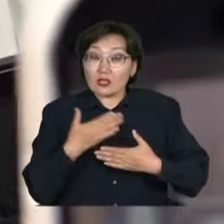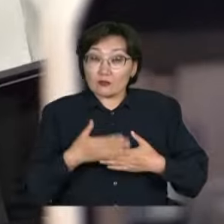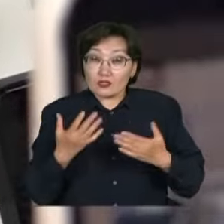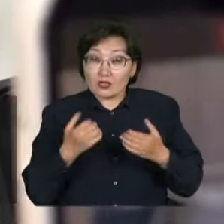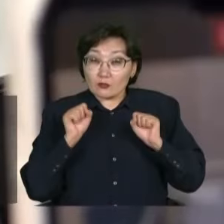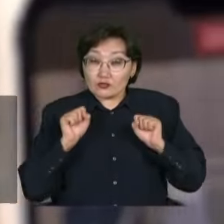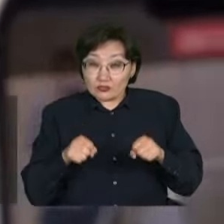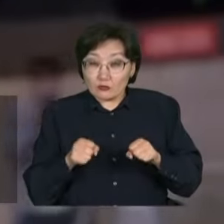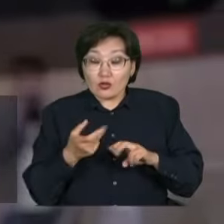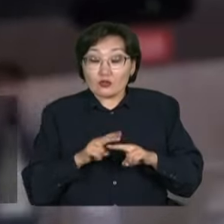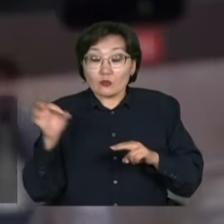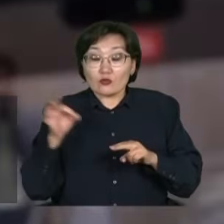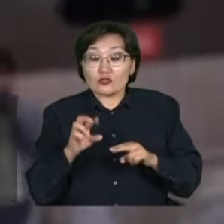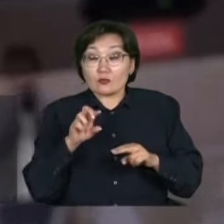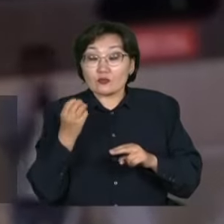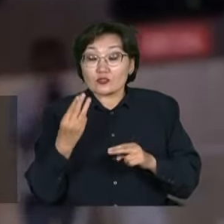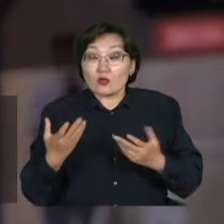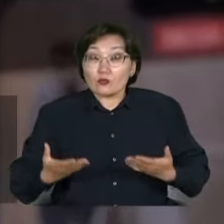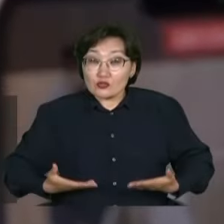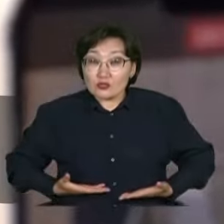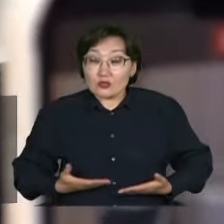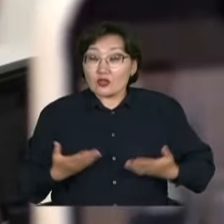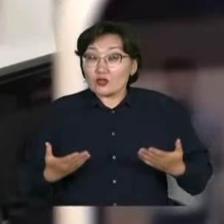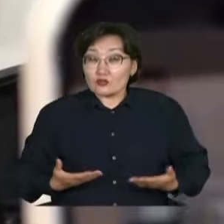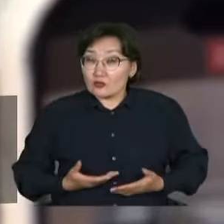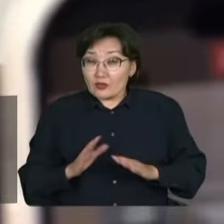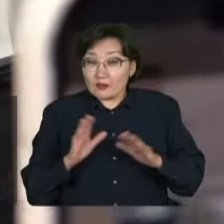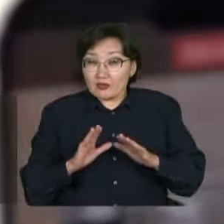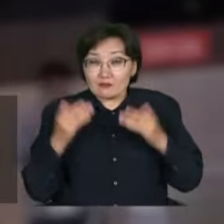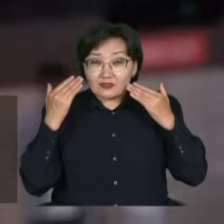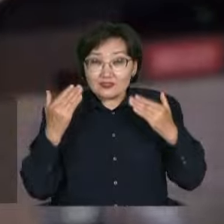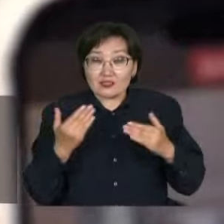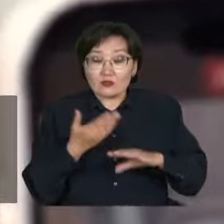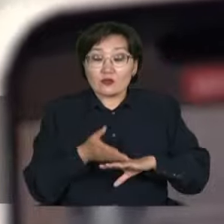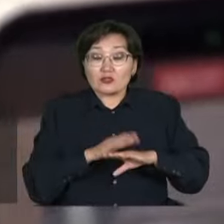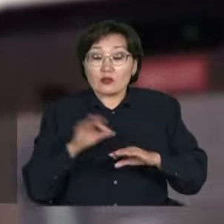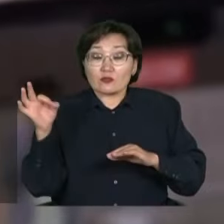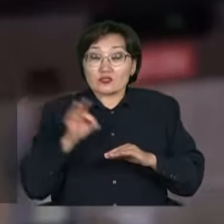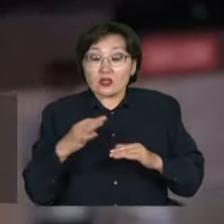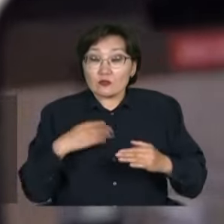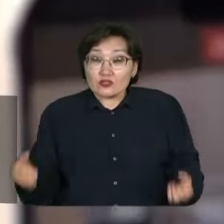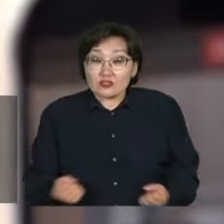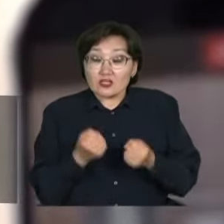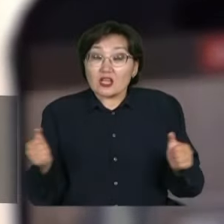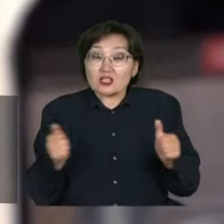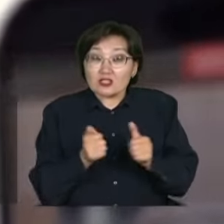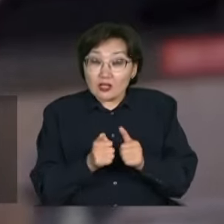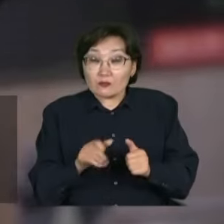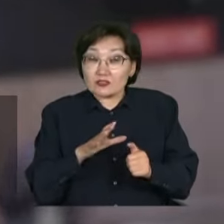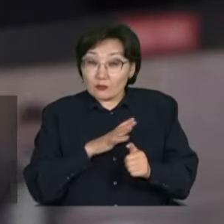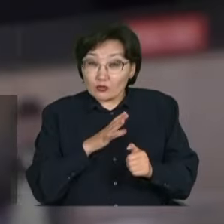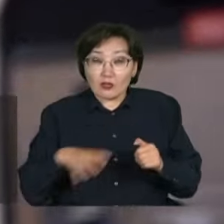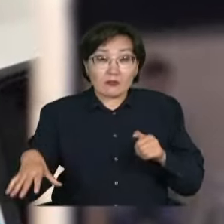болады. Ол кезге дейін Бишімбаевтың өмір сүруі, сүрмеуі белгісіз. Жалпы қиын кезде бізді қолдап жанымыздан табылған барша